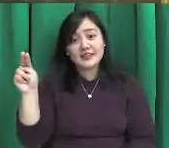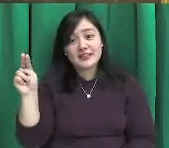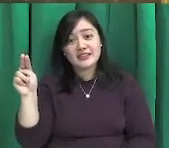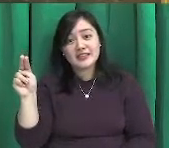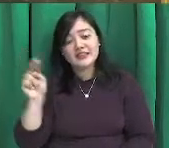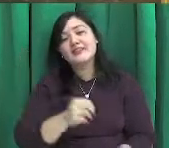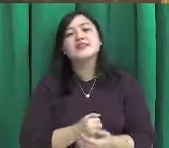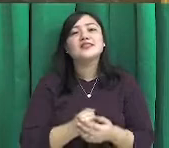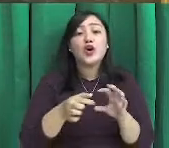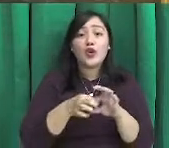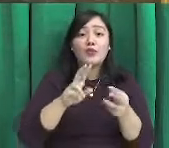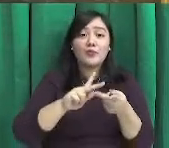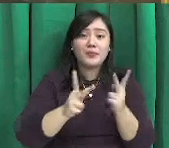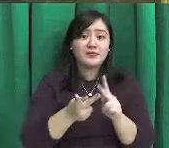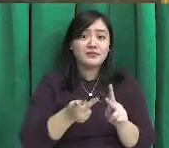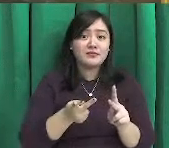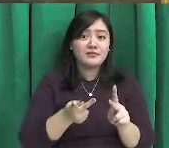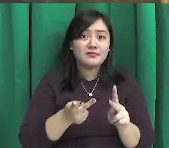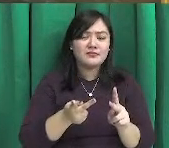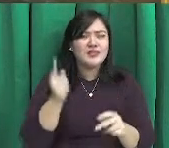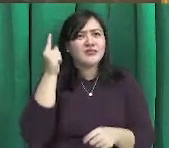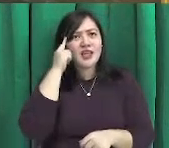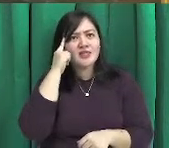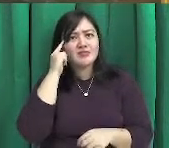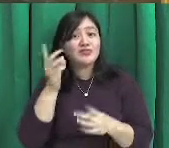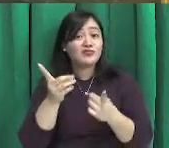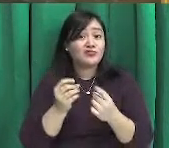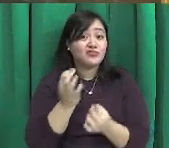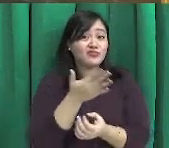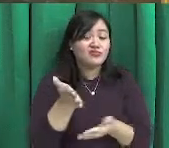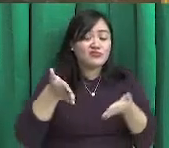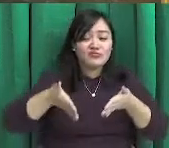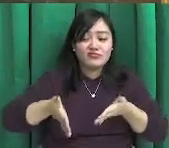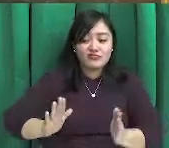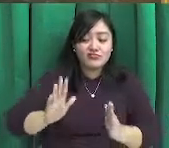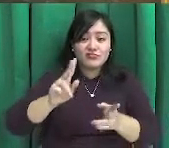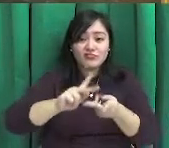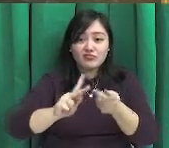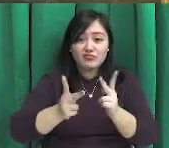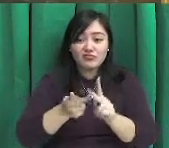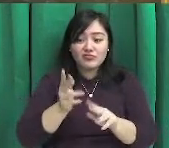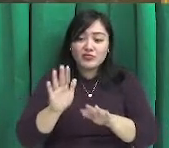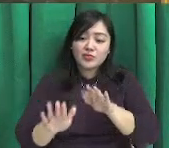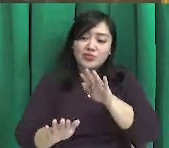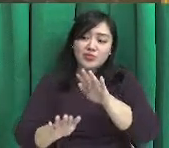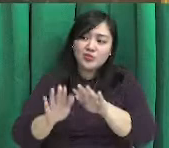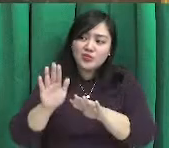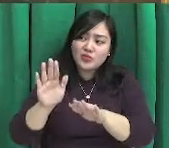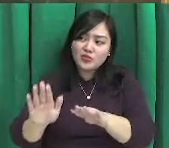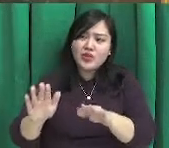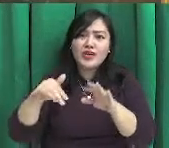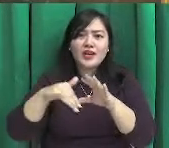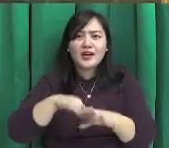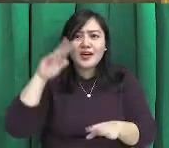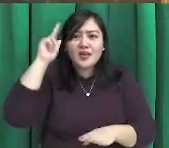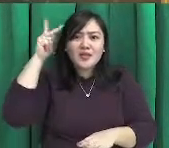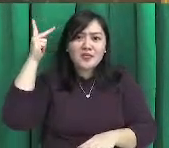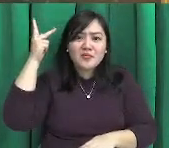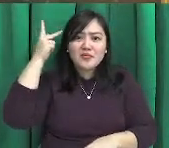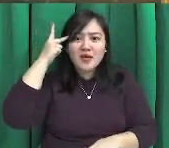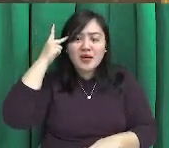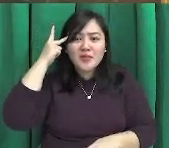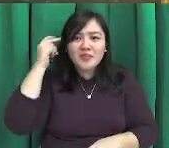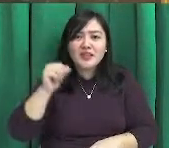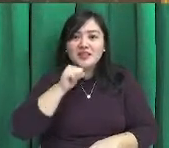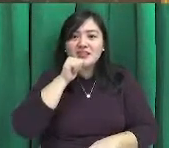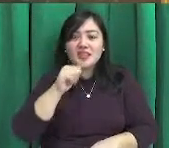na maglakad sa kalsada ang mga asawa nyo na hindi man lang magsuklay. Nagsuklay pero buwaghag pa yung